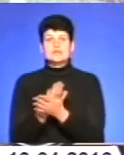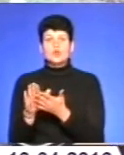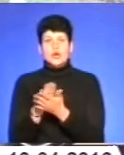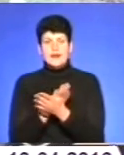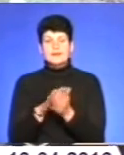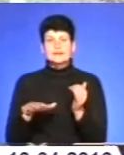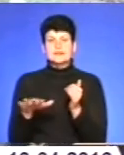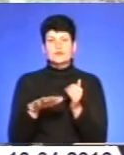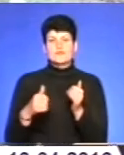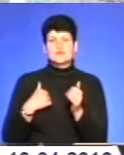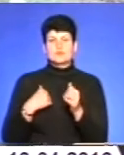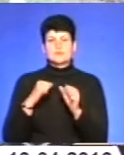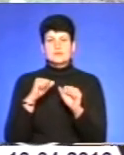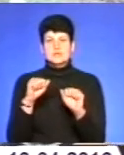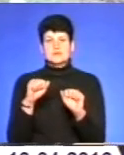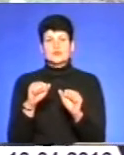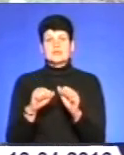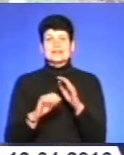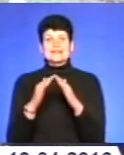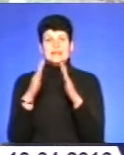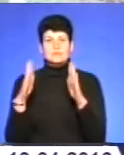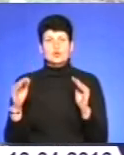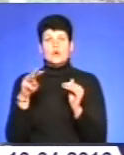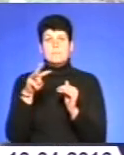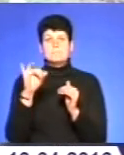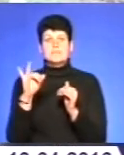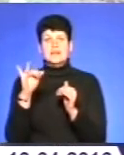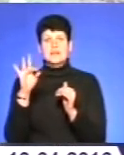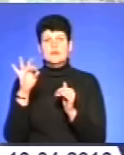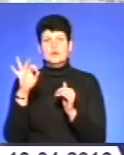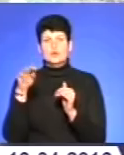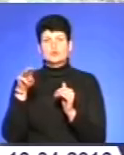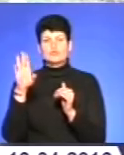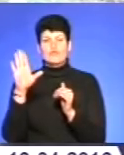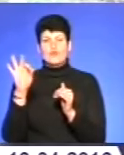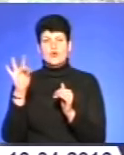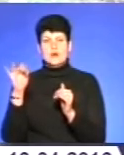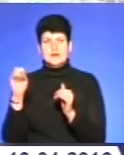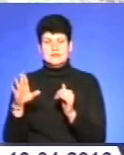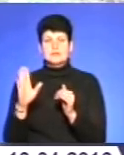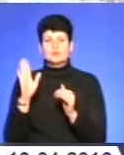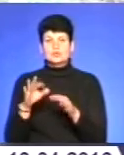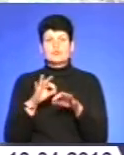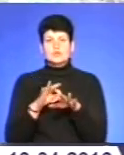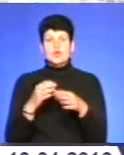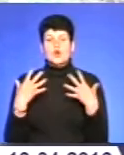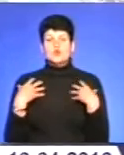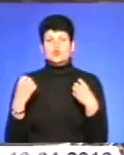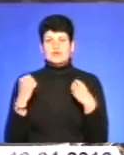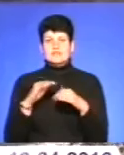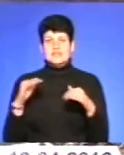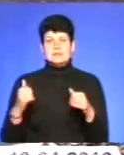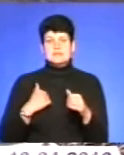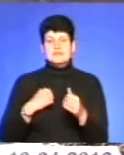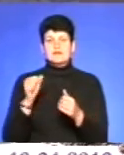території військово-патріотичного табору «Миротворець», де будуть проходити літнє оздоровлення діти наших бійців АТО, а також